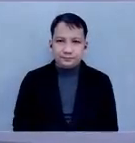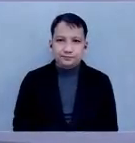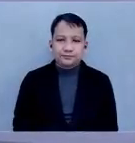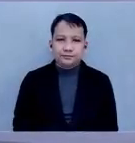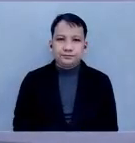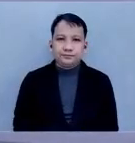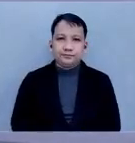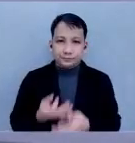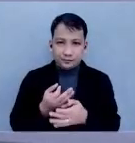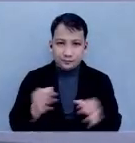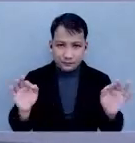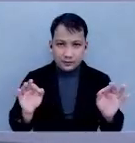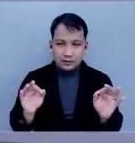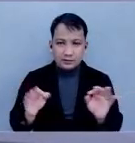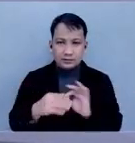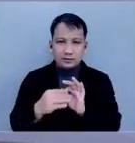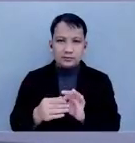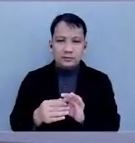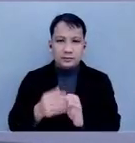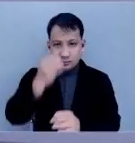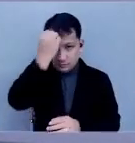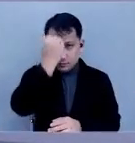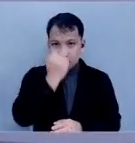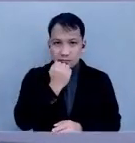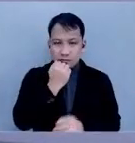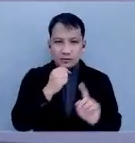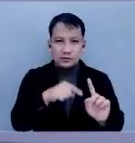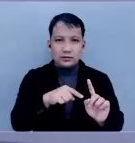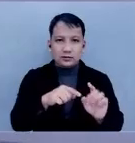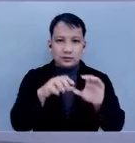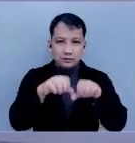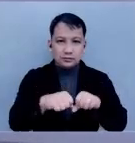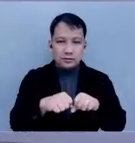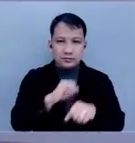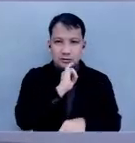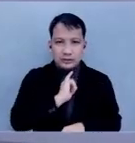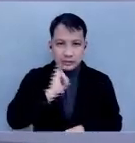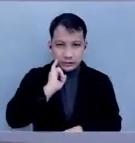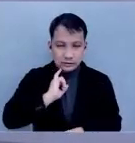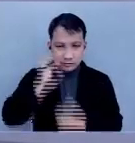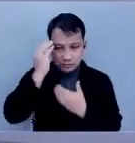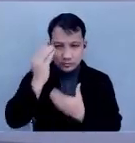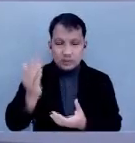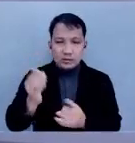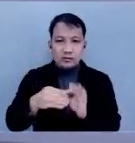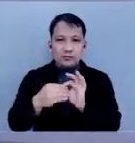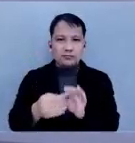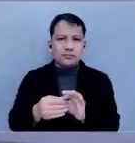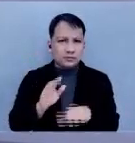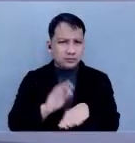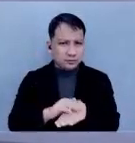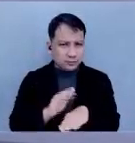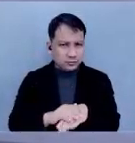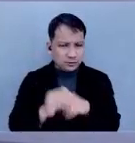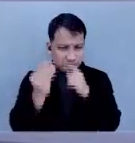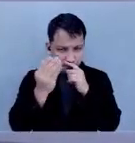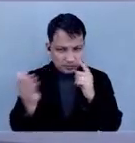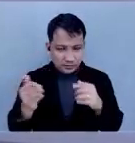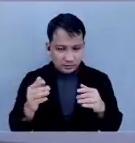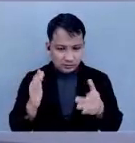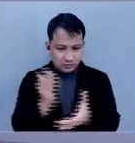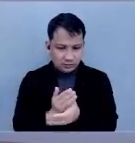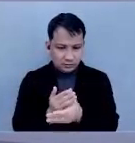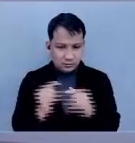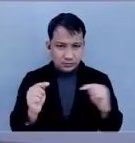Pinakawalaan ng militanteng grupong Hamas ang dalawang hinostage nilang Israeli. Senyalis na bayan na dapat na munang magkaroon ng ceasefire.